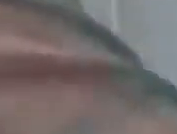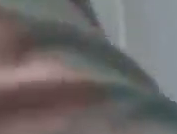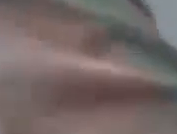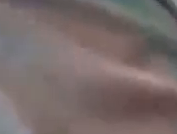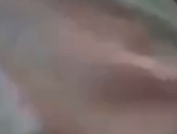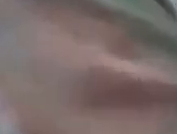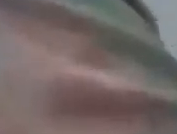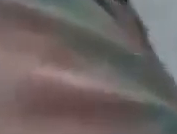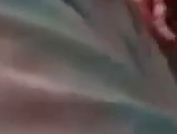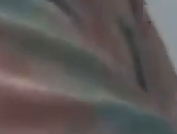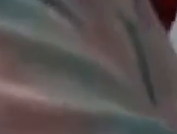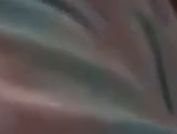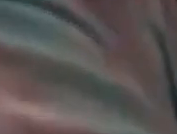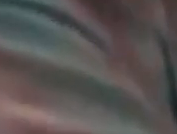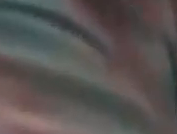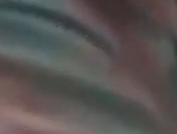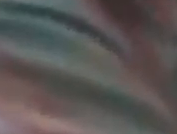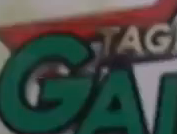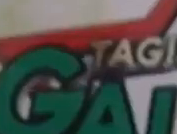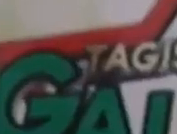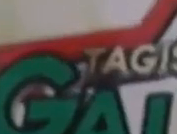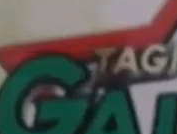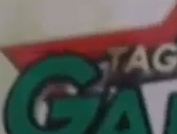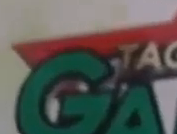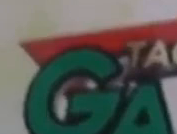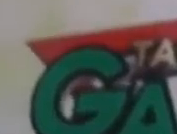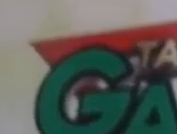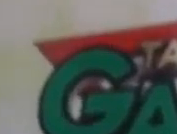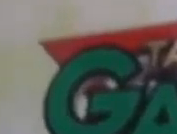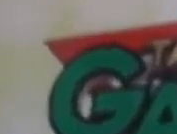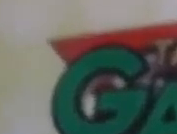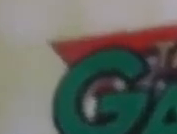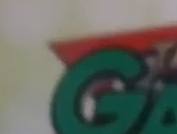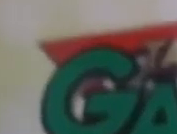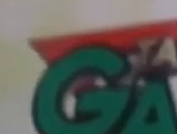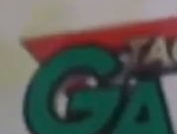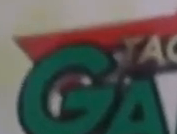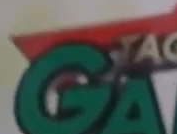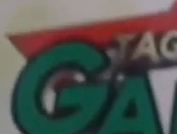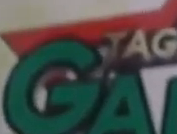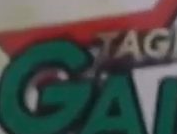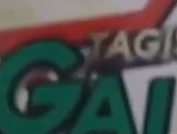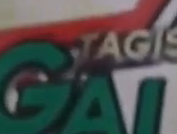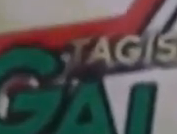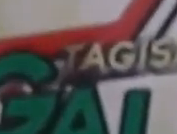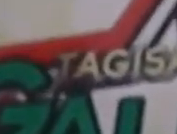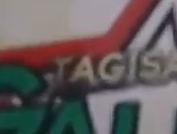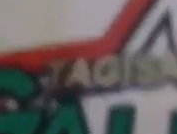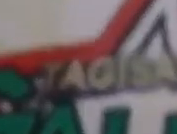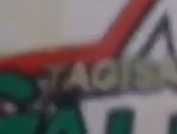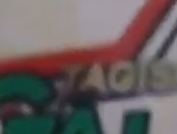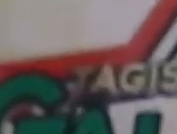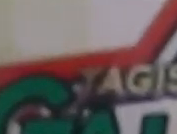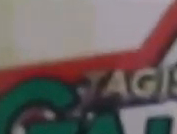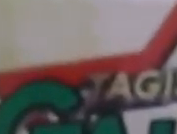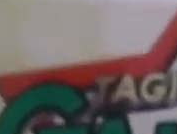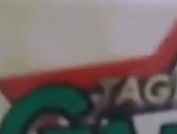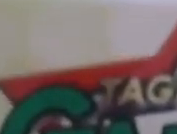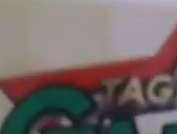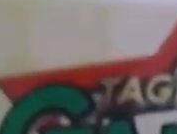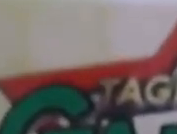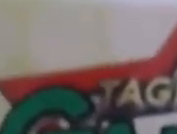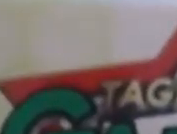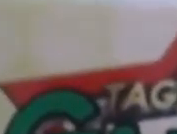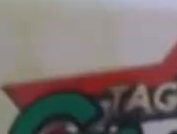Napatunayan ko na yung talent na binigay sa akin ng Diyos, mas may expose pa. Kaya sa mga